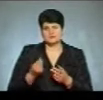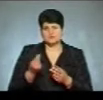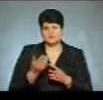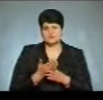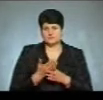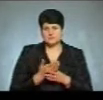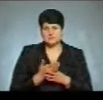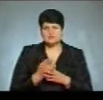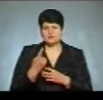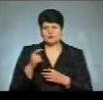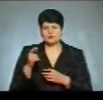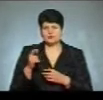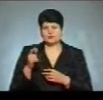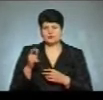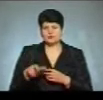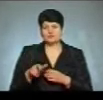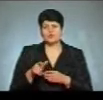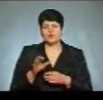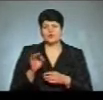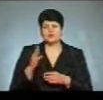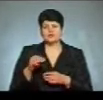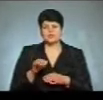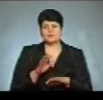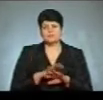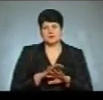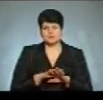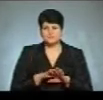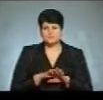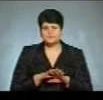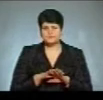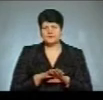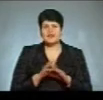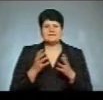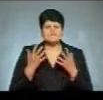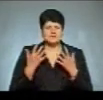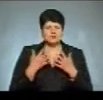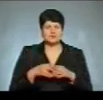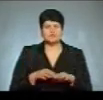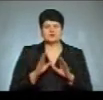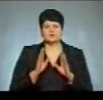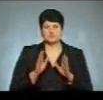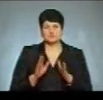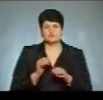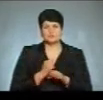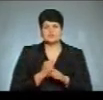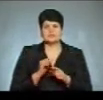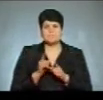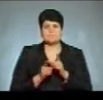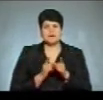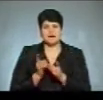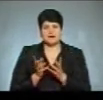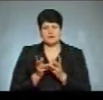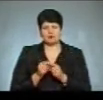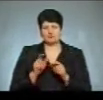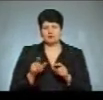людину Ощадбанком надавачам житлово-комунальних послуг. Тобто автоматично буде відбуватися перерахунок. Для цього